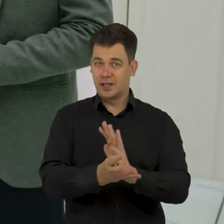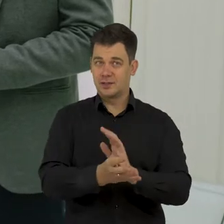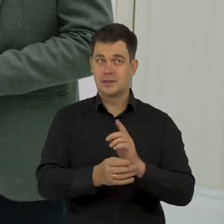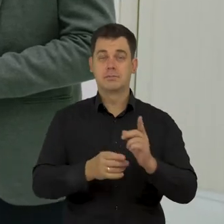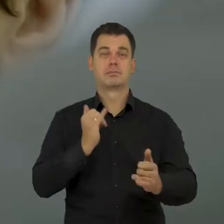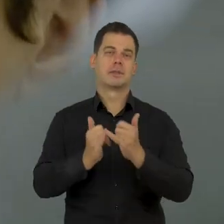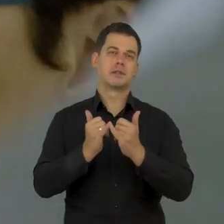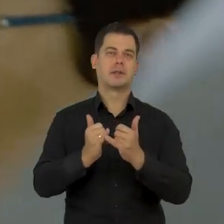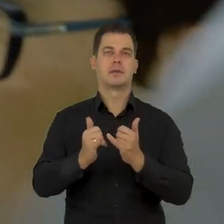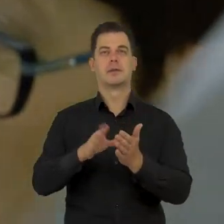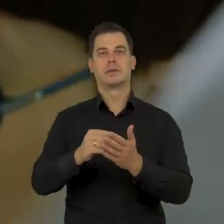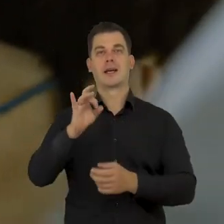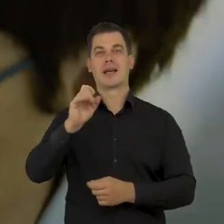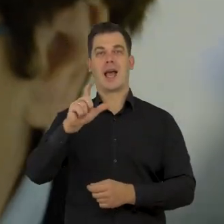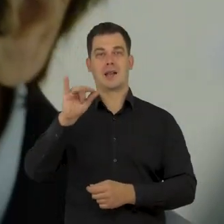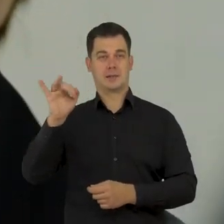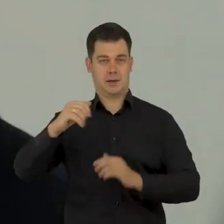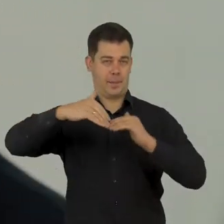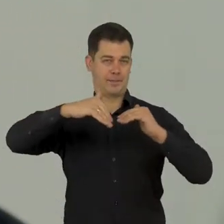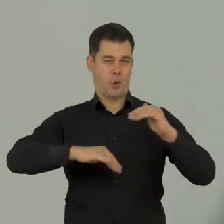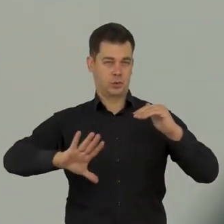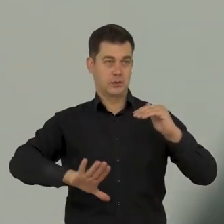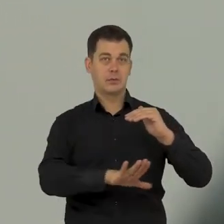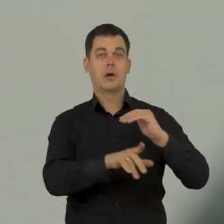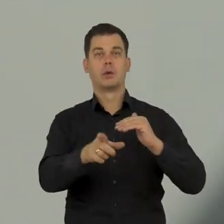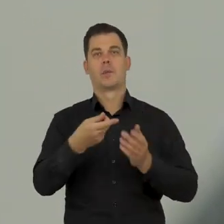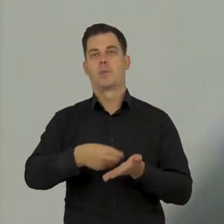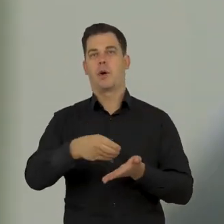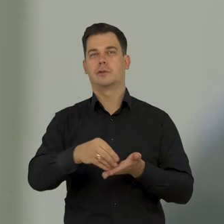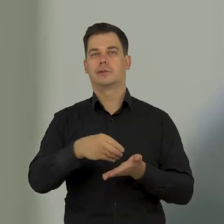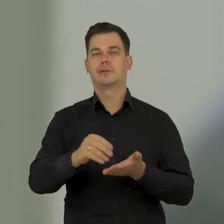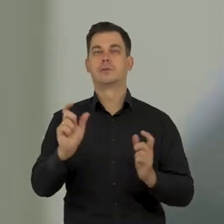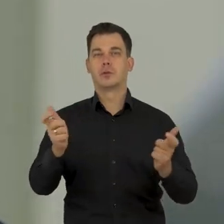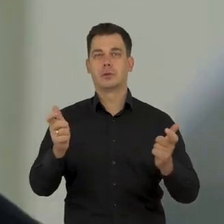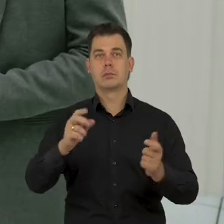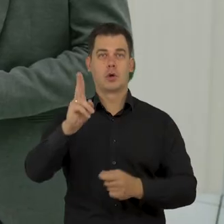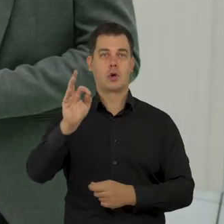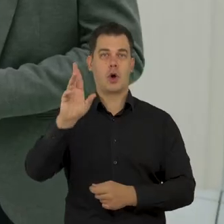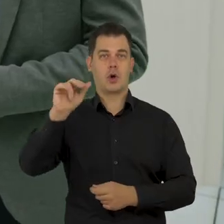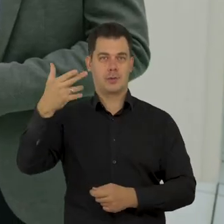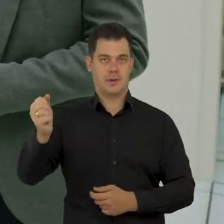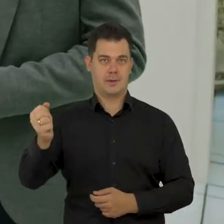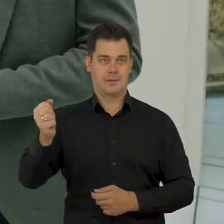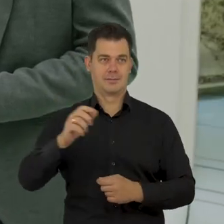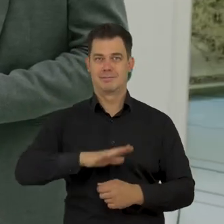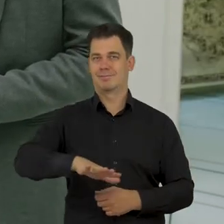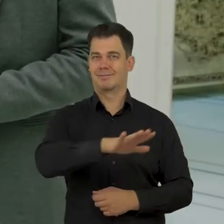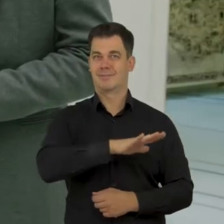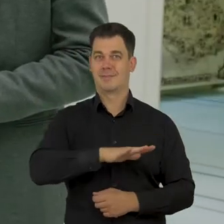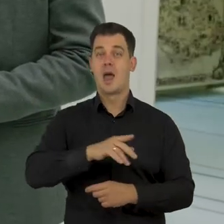w XIX roku, jeżeli ktoś mieszkał w Galicji, to przez pewien czas posługiwał się